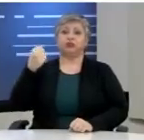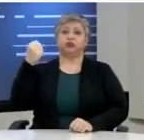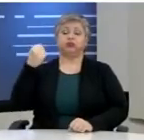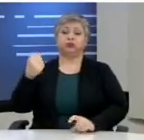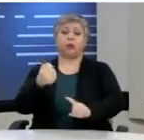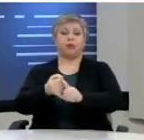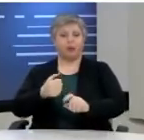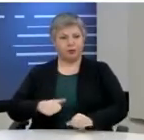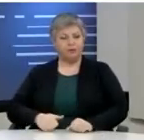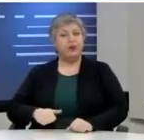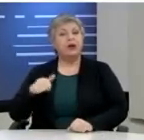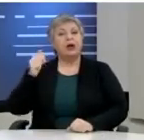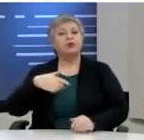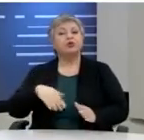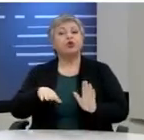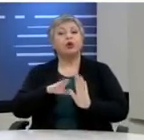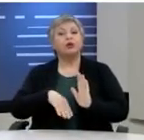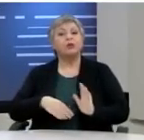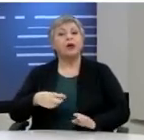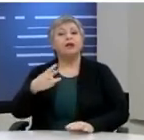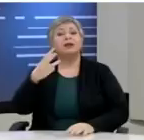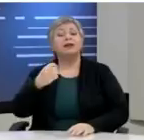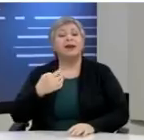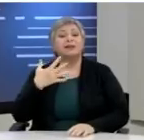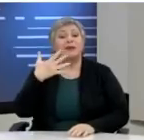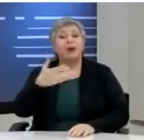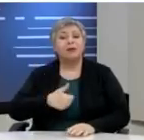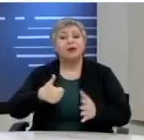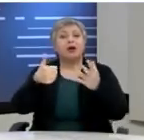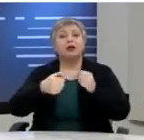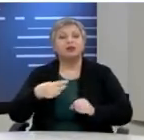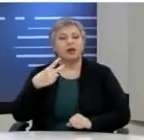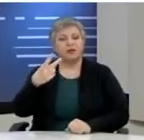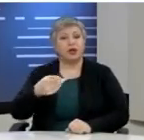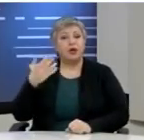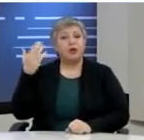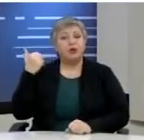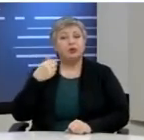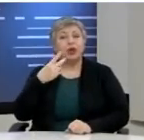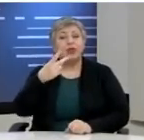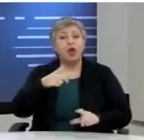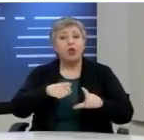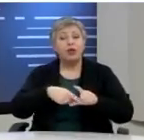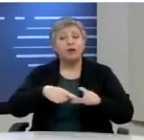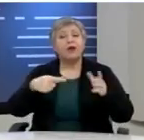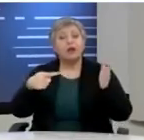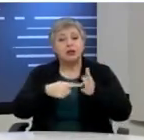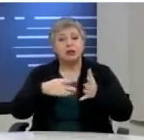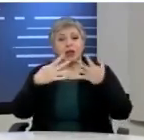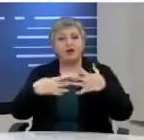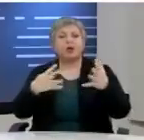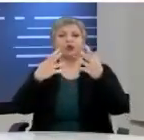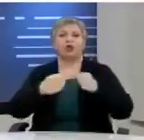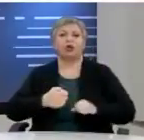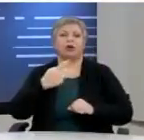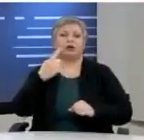κανονισμό 3567 για εμπορικές συμφωνίες στις 2 Δεκέμβρη του 1991, με τον